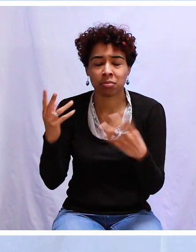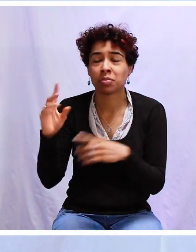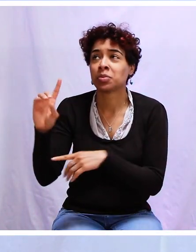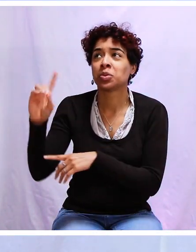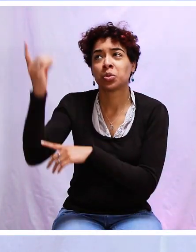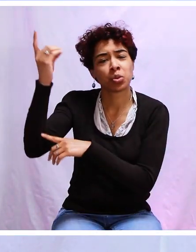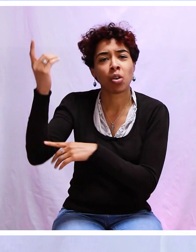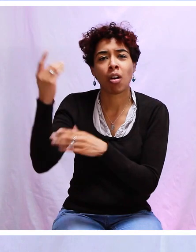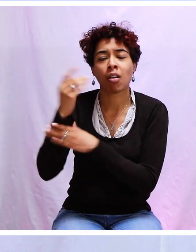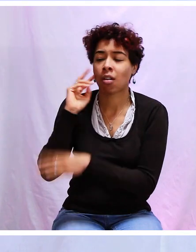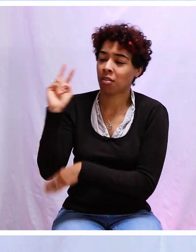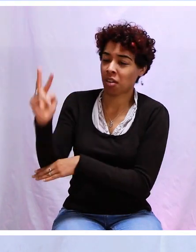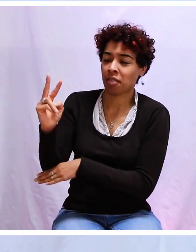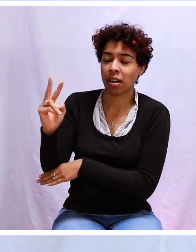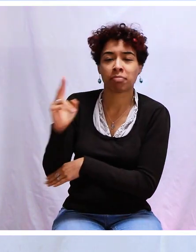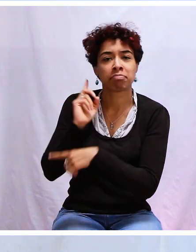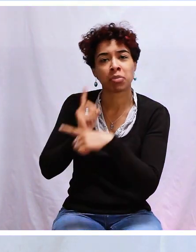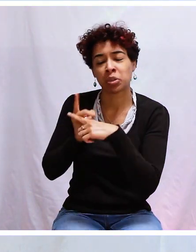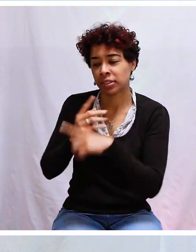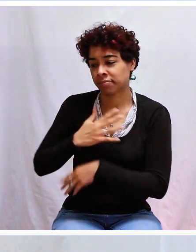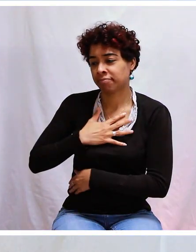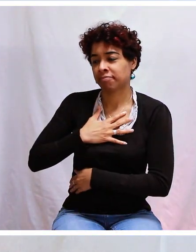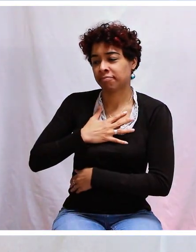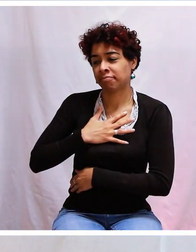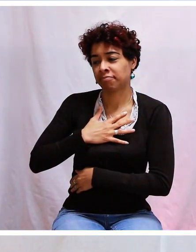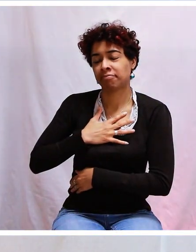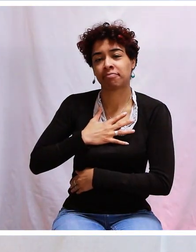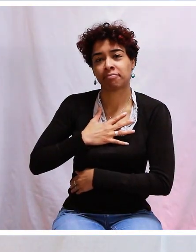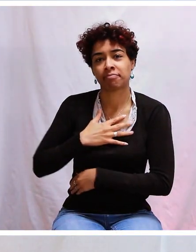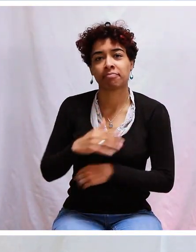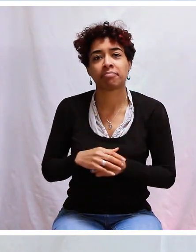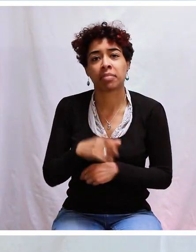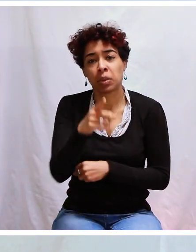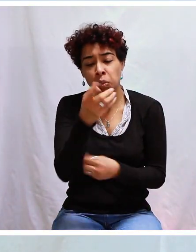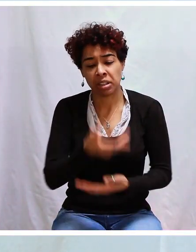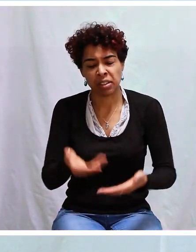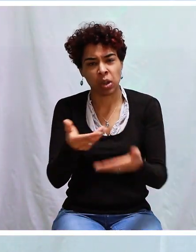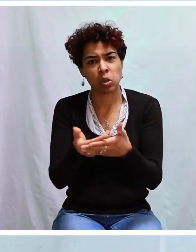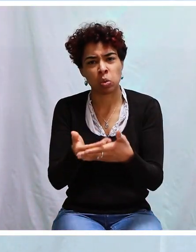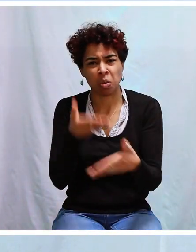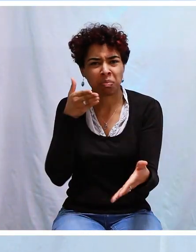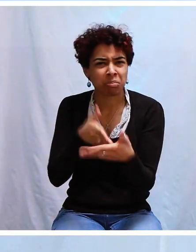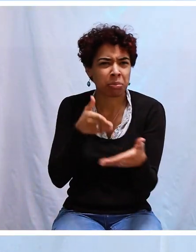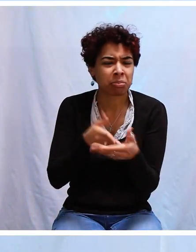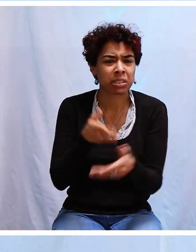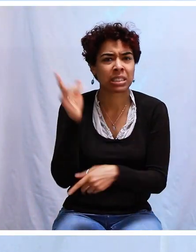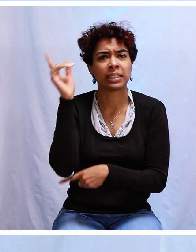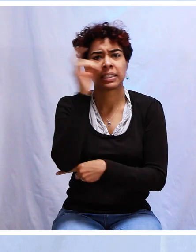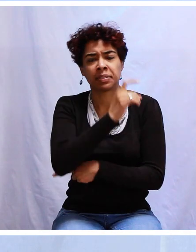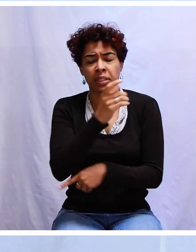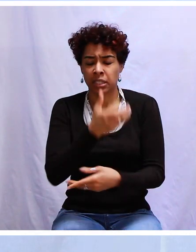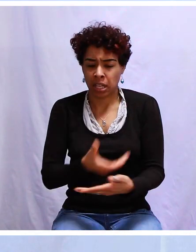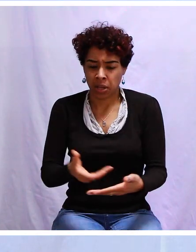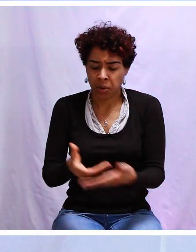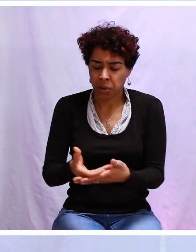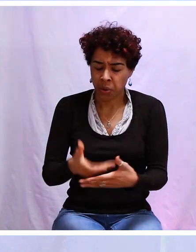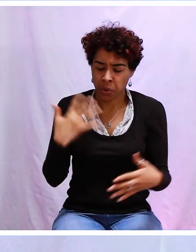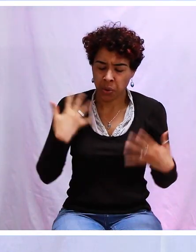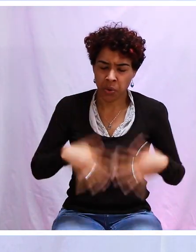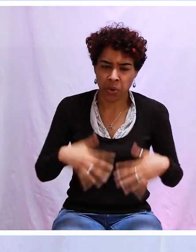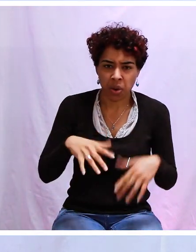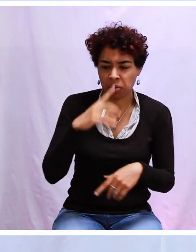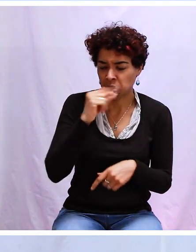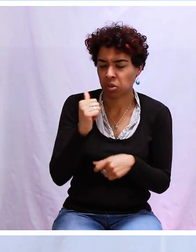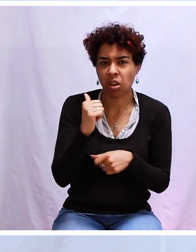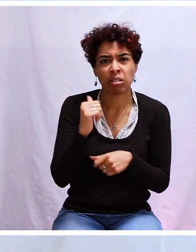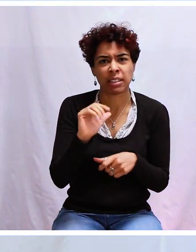Dieu. Dans ton temps d'épreuve, de difficulté, dans ce que tu es en train de rencontrer qui est une opposition